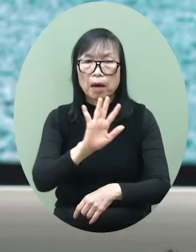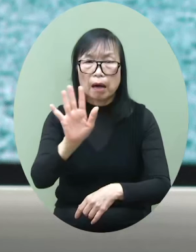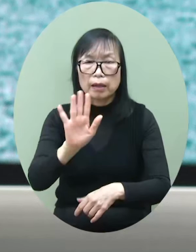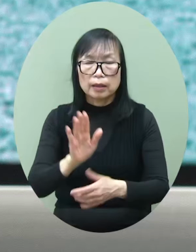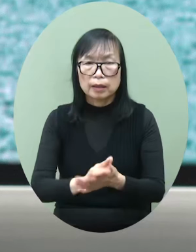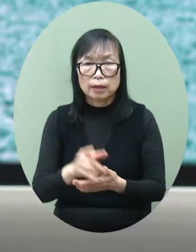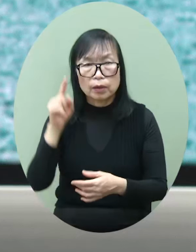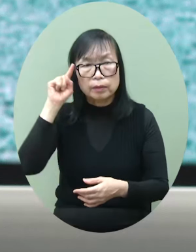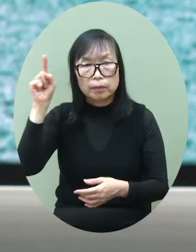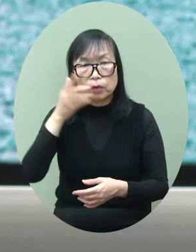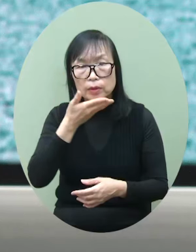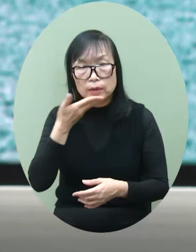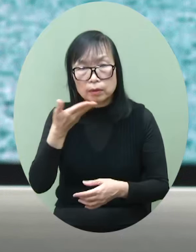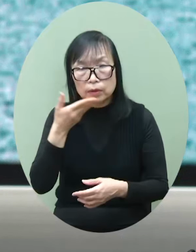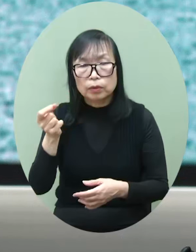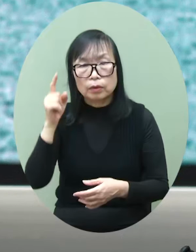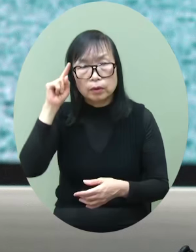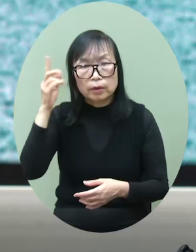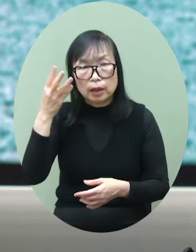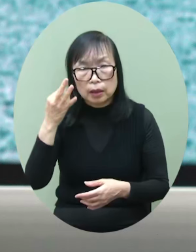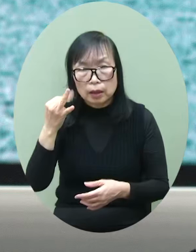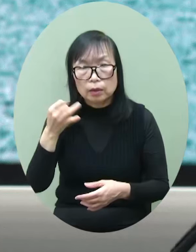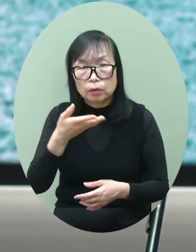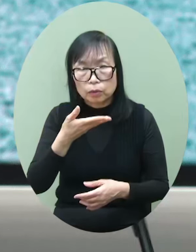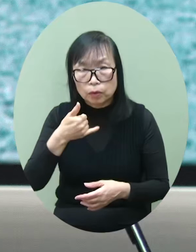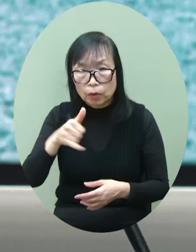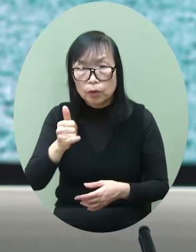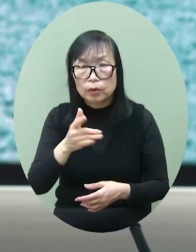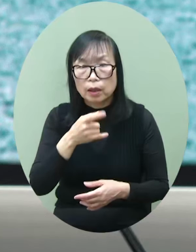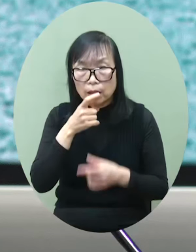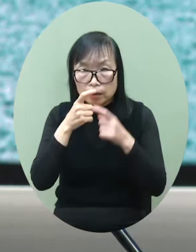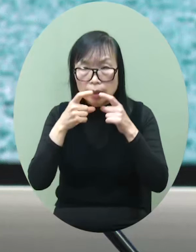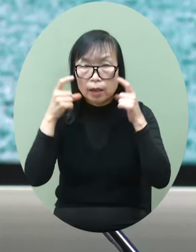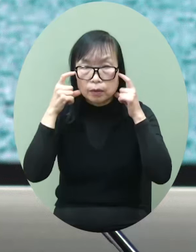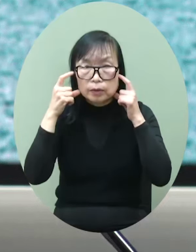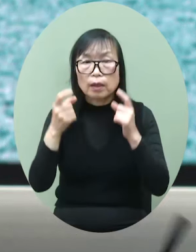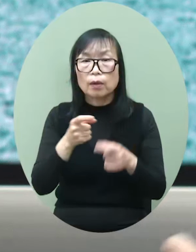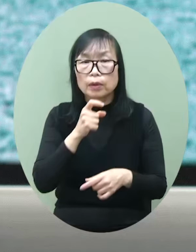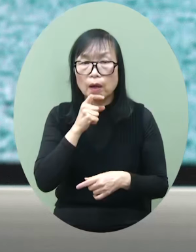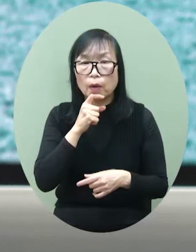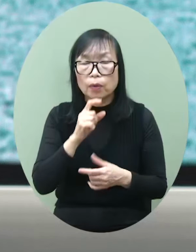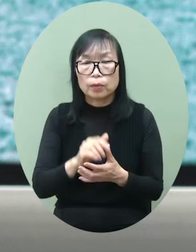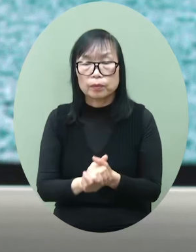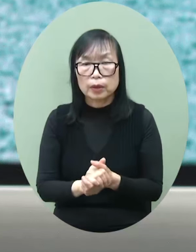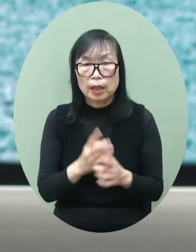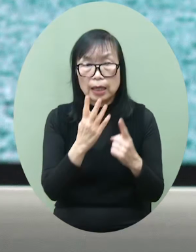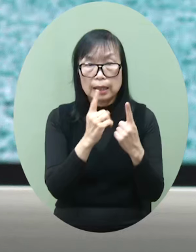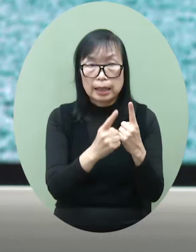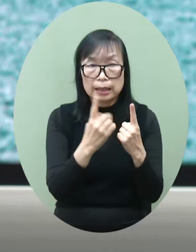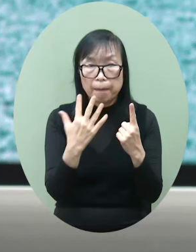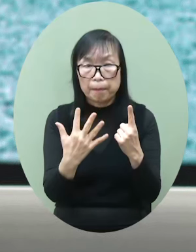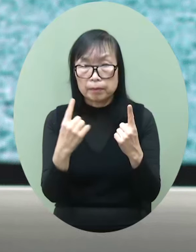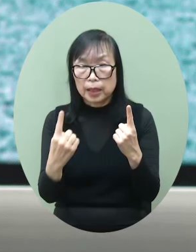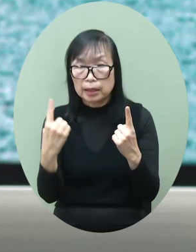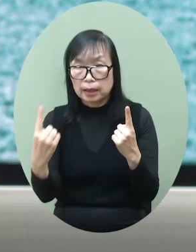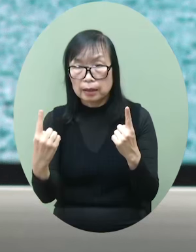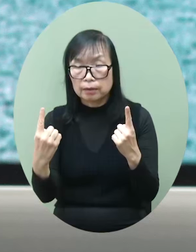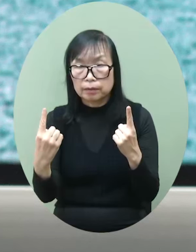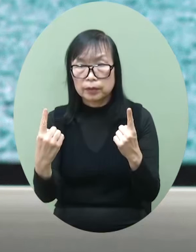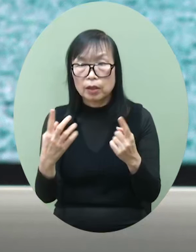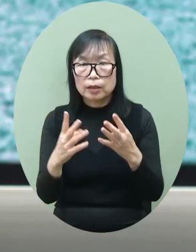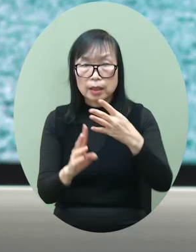每天都會去那幾天都是有戴口罩11511他就是